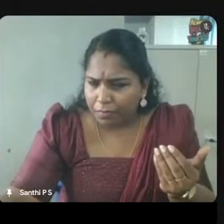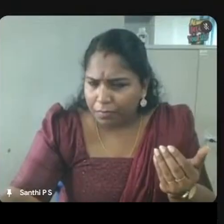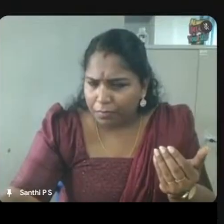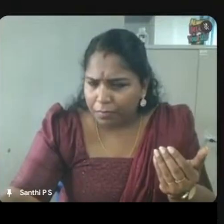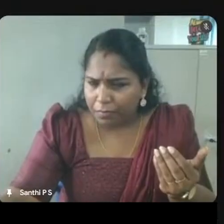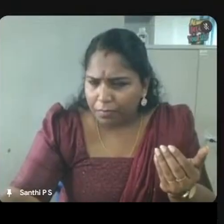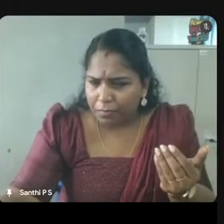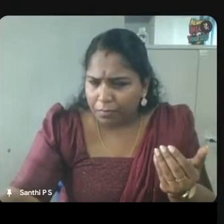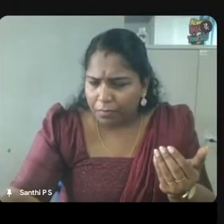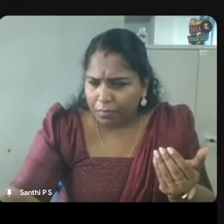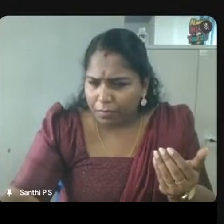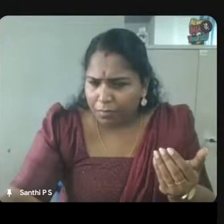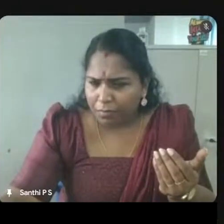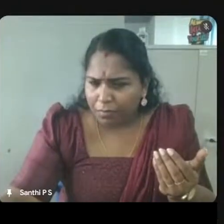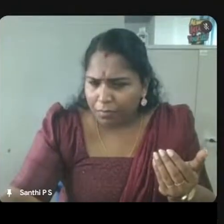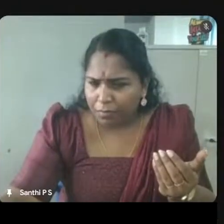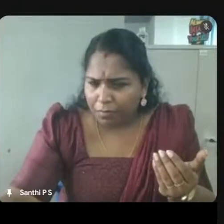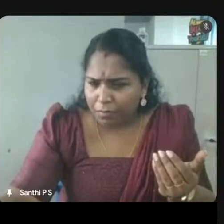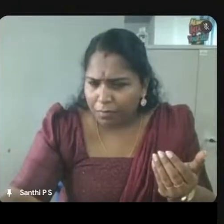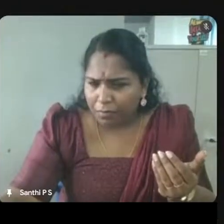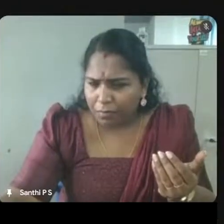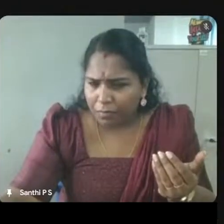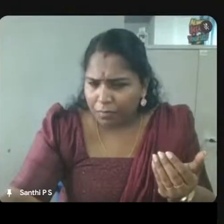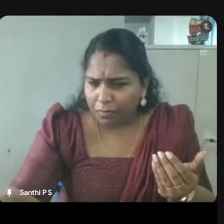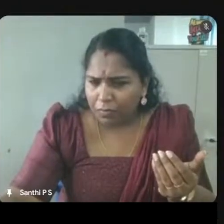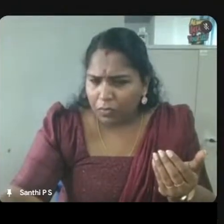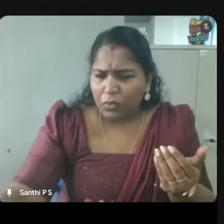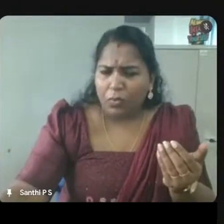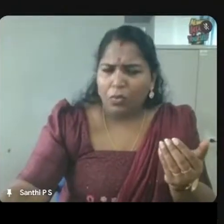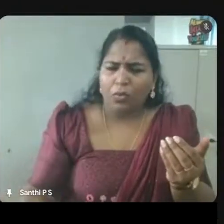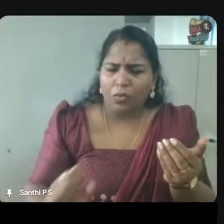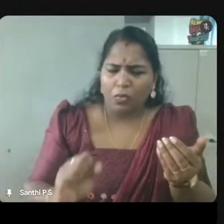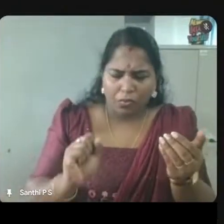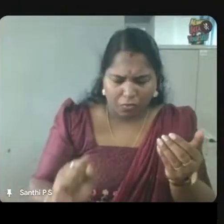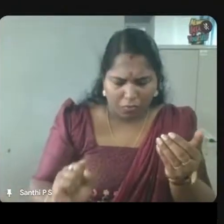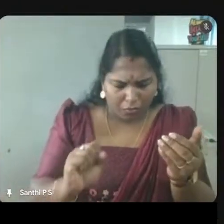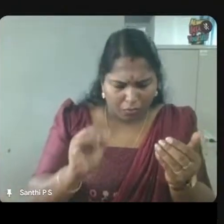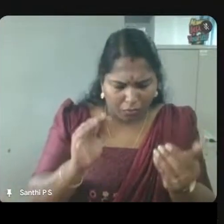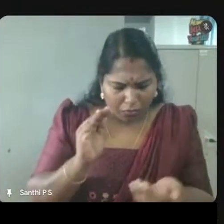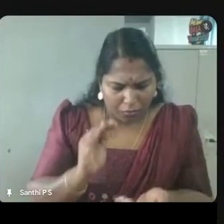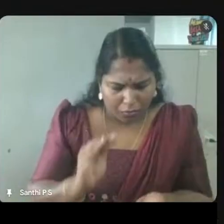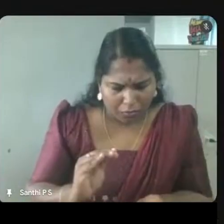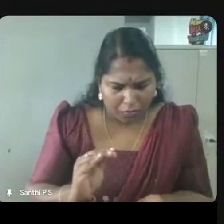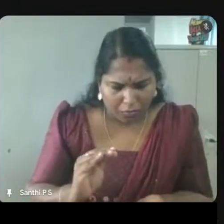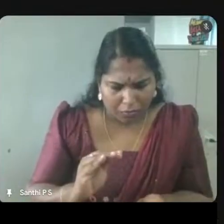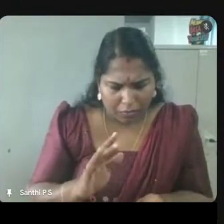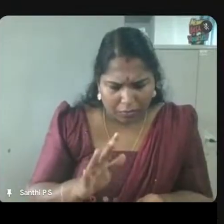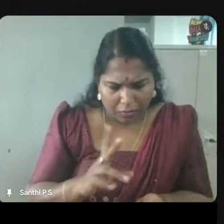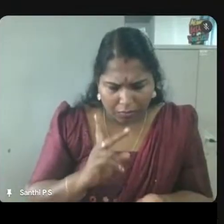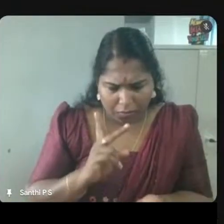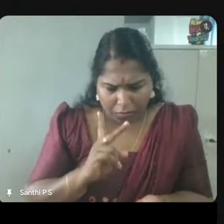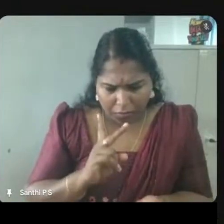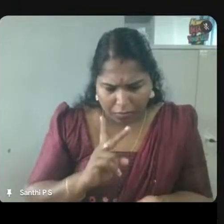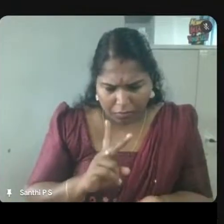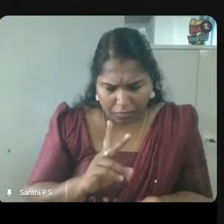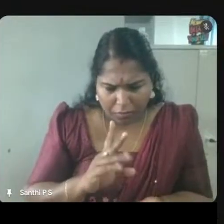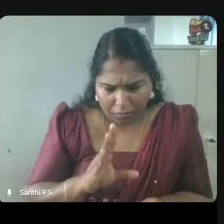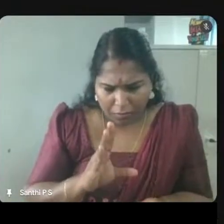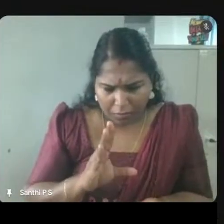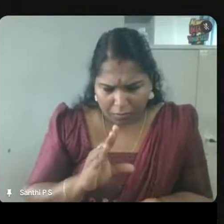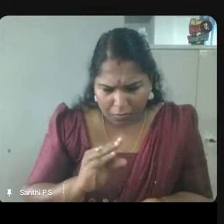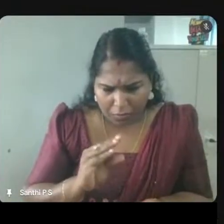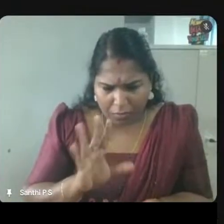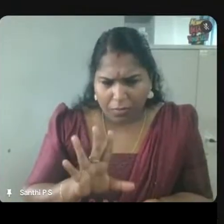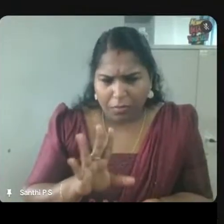ആയിട്ടുള്ള കുട്ടിയുടെ ഫാദറാണ്. അപ്പൊ അതുമായിട്ട് ബന്ധപ്പെട്ട് വരുമ്പോൾ കുറെ കുട്ടികൾ നമുക്ക് അവിടെ വരുന്നത് പലർക്കും കണ്ണിന് പ്രശ്നമാണ് വരുന്നത്. പക്ഷെ